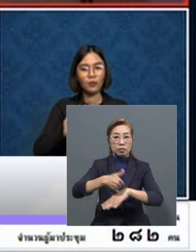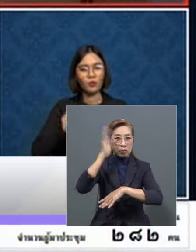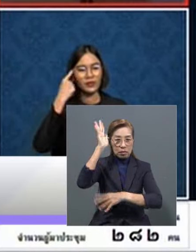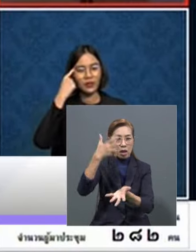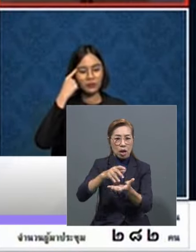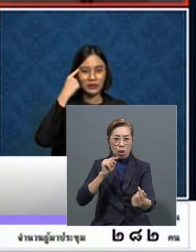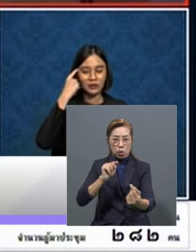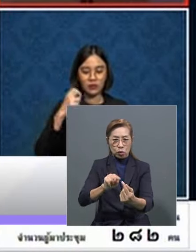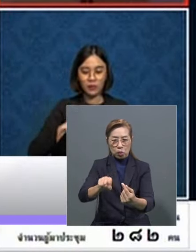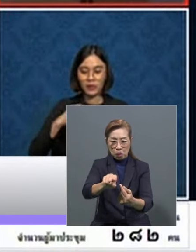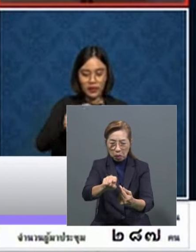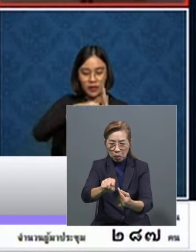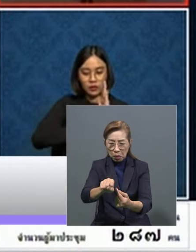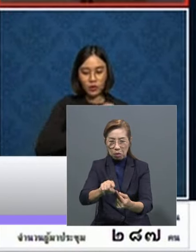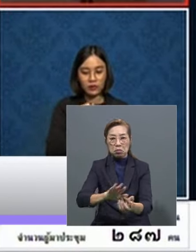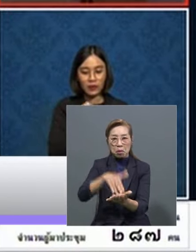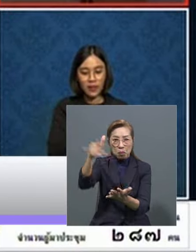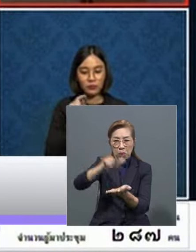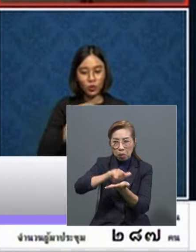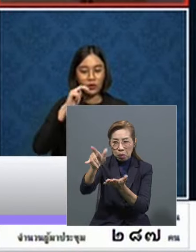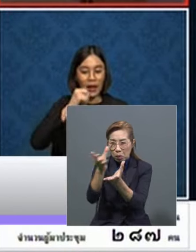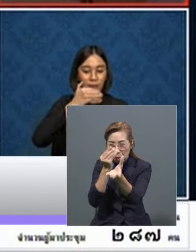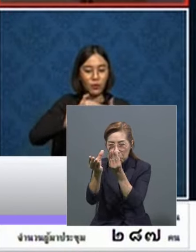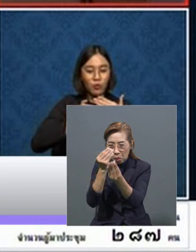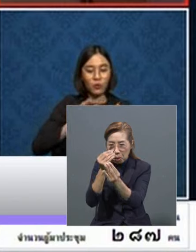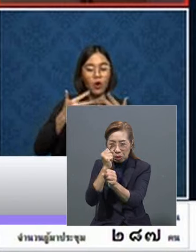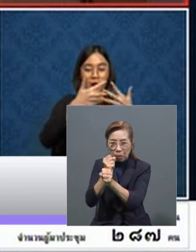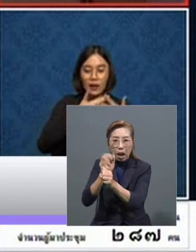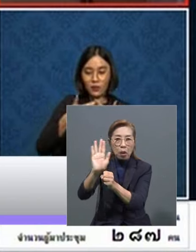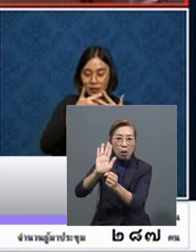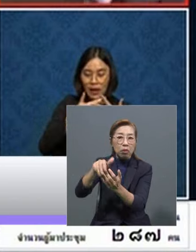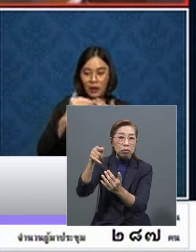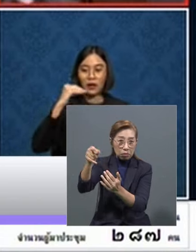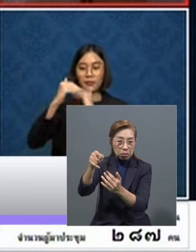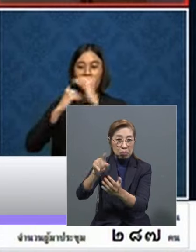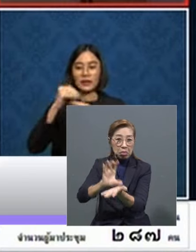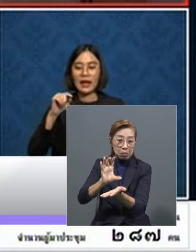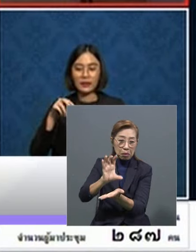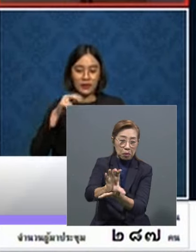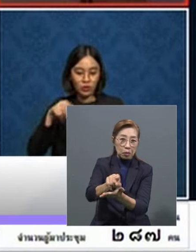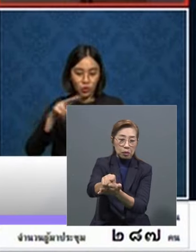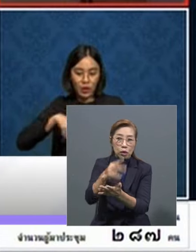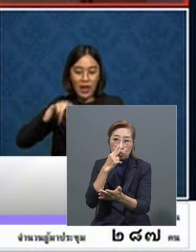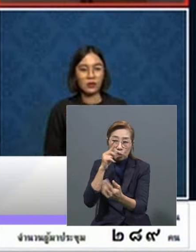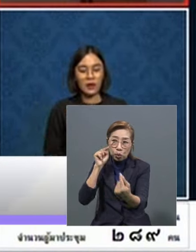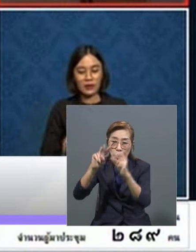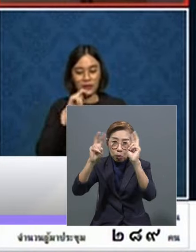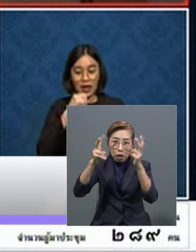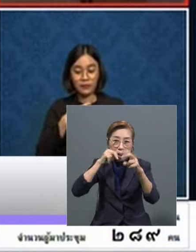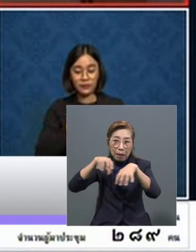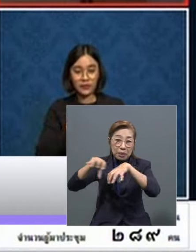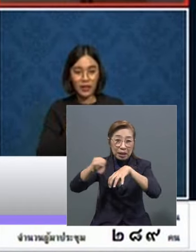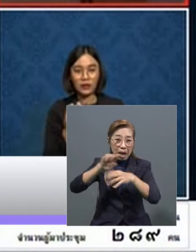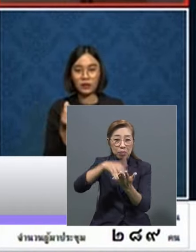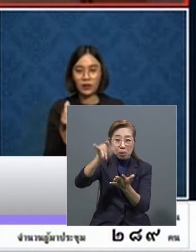ไปศึกษาดูงานยังต่างประเทศของกระทรวงเกษตรและสหกรณ์ที่เกี่ยวกับการบริหารจัดการน้ำซึ่งมองว่าไม่มีความจำเ